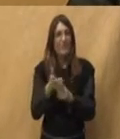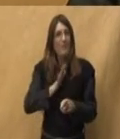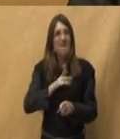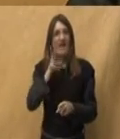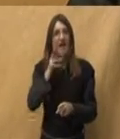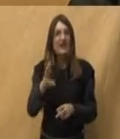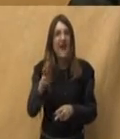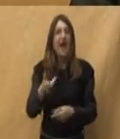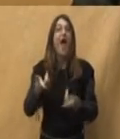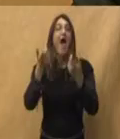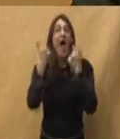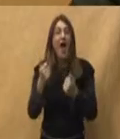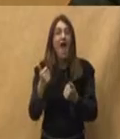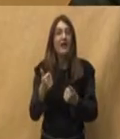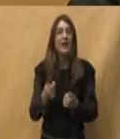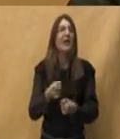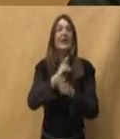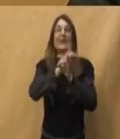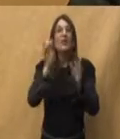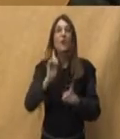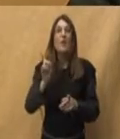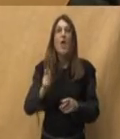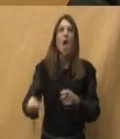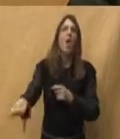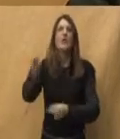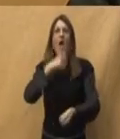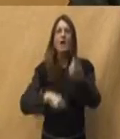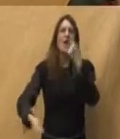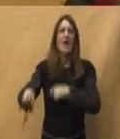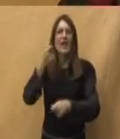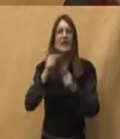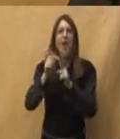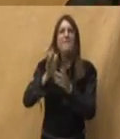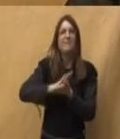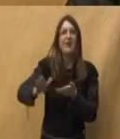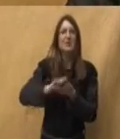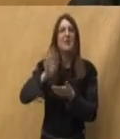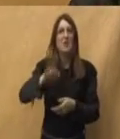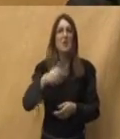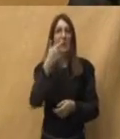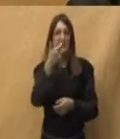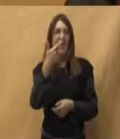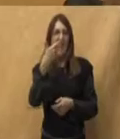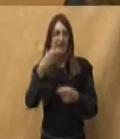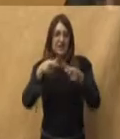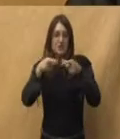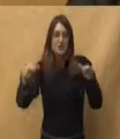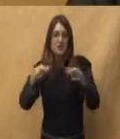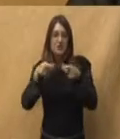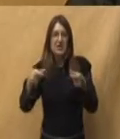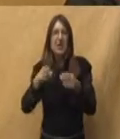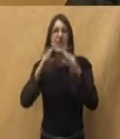Međutim, upravo je što su tome. Niko se pršta ne najede, nego uzme jednu, dvije, tri, eventualno tri šnitice ili napravi sendvič i to je